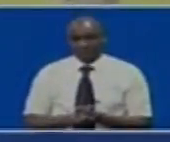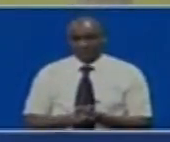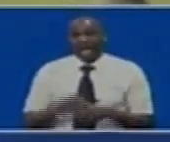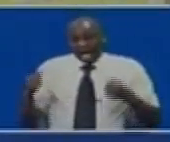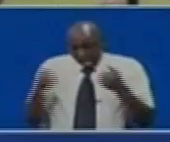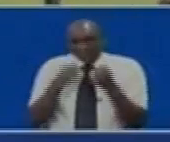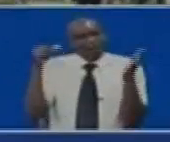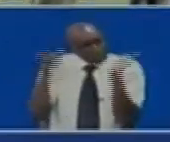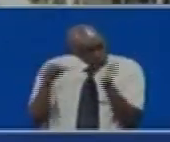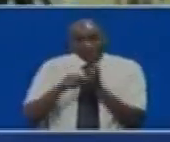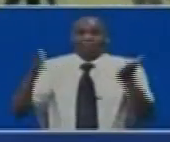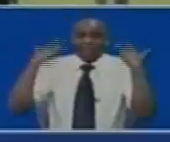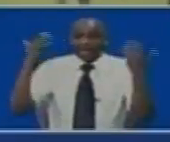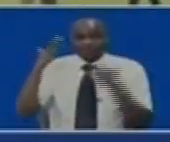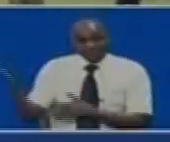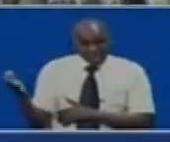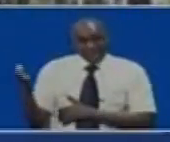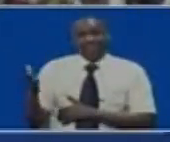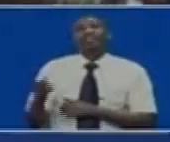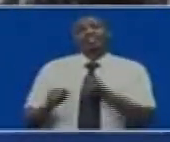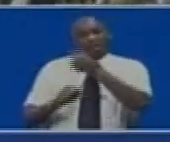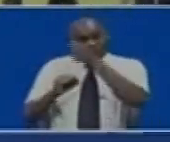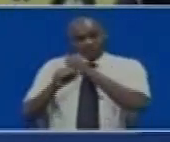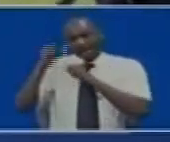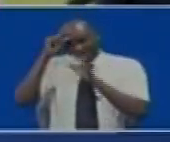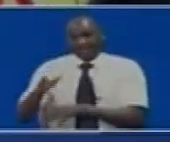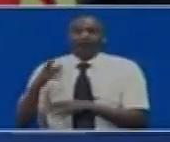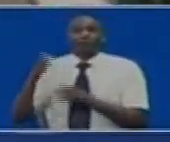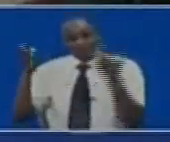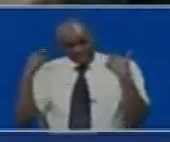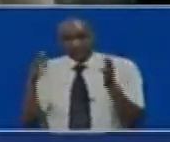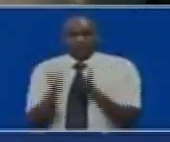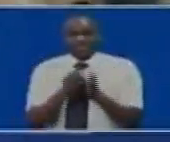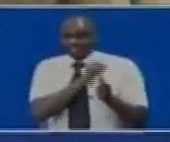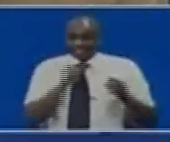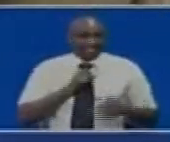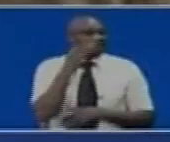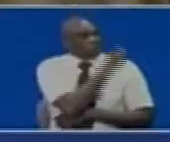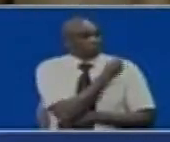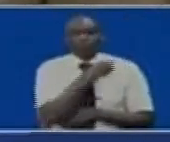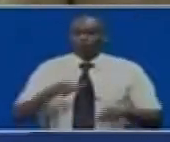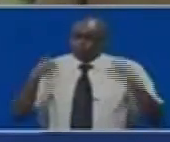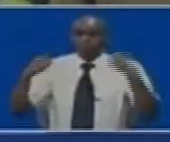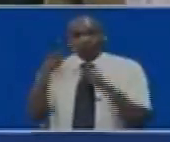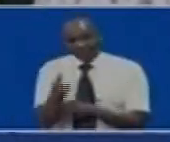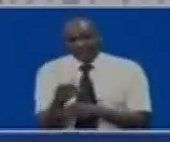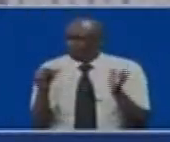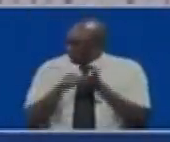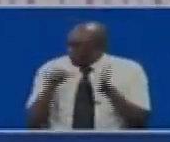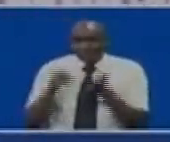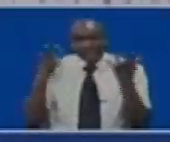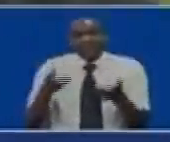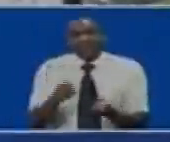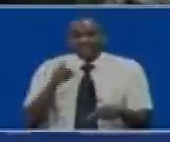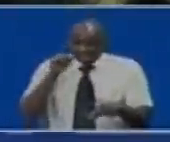Kulikuwa na gasi ya Meru, wafuasi wa gavana Peter Munya walishambuliana na wale wa seneta Kirai Tumurungi. Maji yalizidi unga